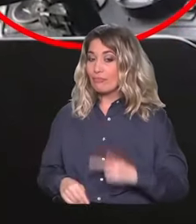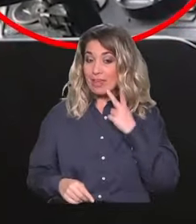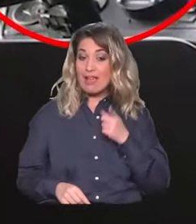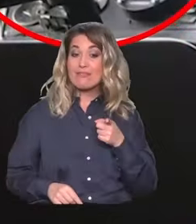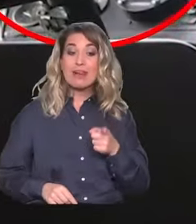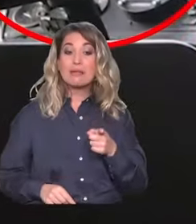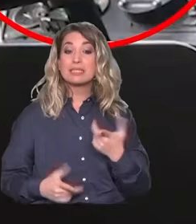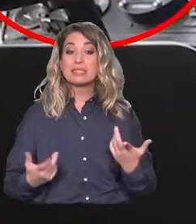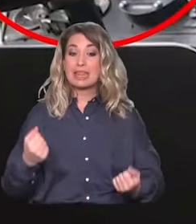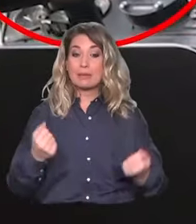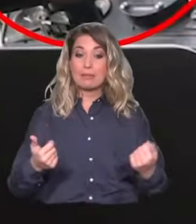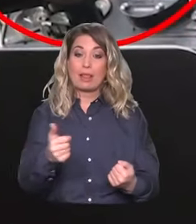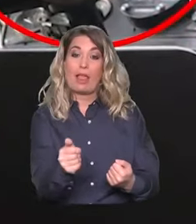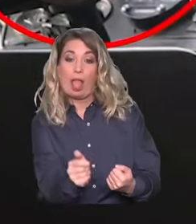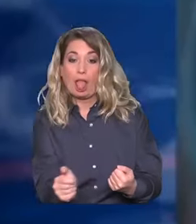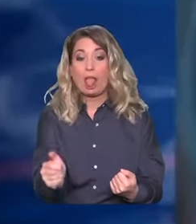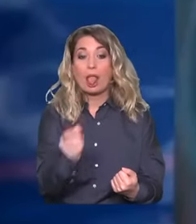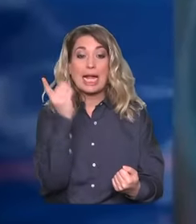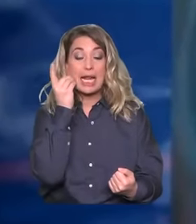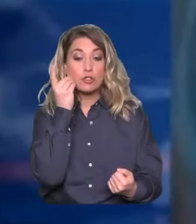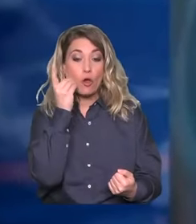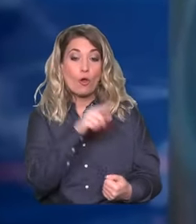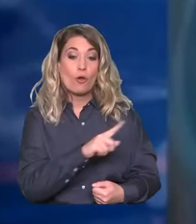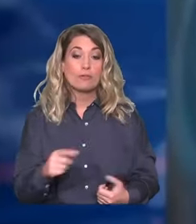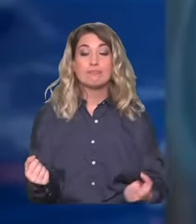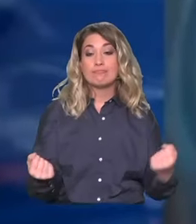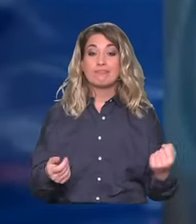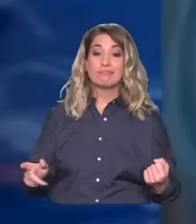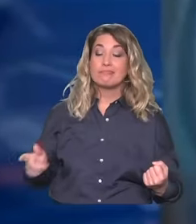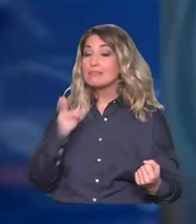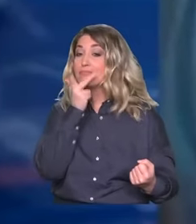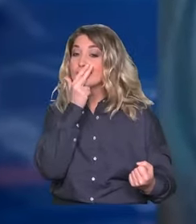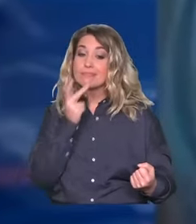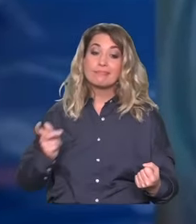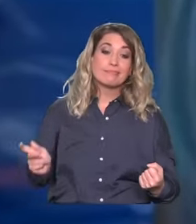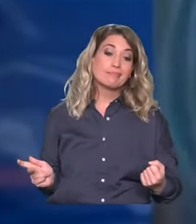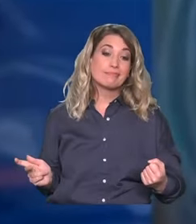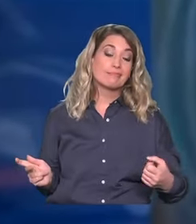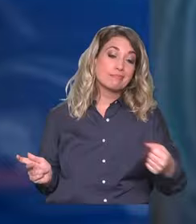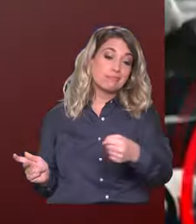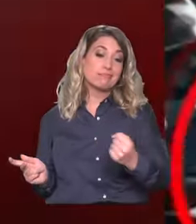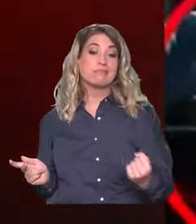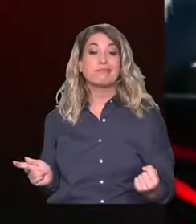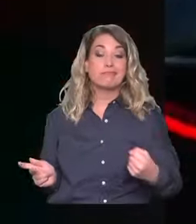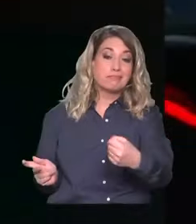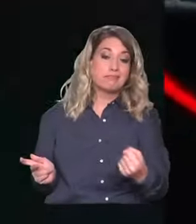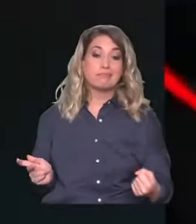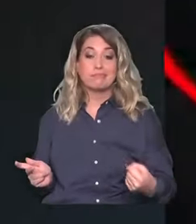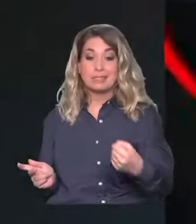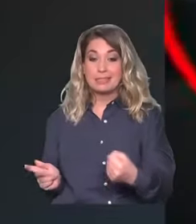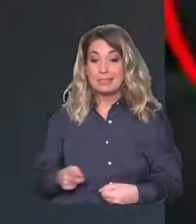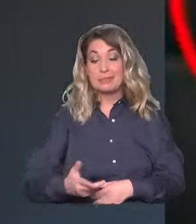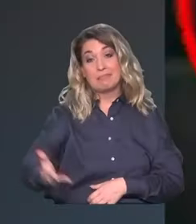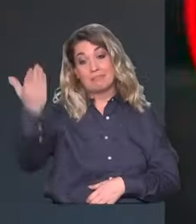στο τιμόνι με το τσιγάρο οδηγού αναμένο και σστο ρέθυμνο το